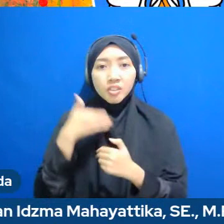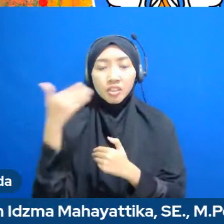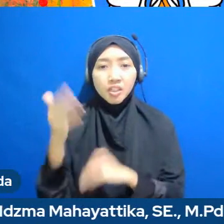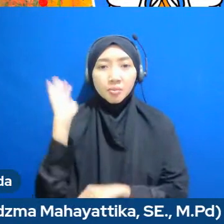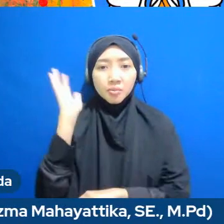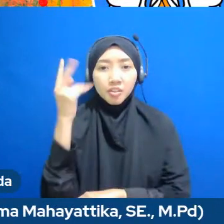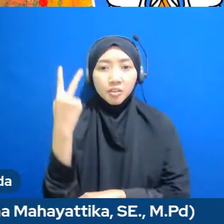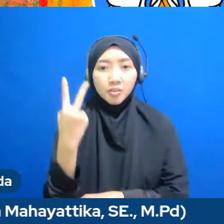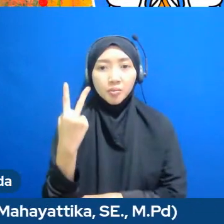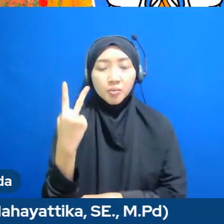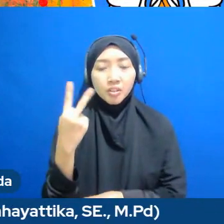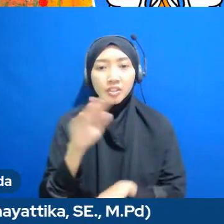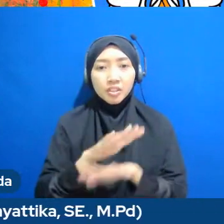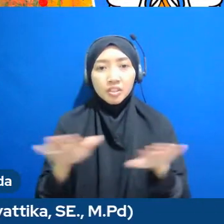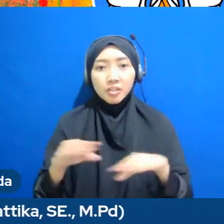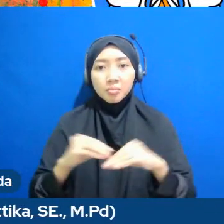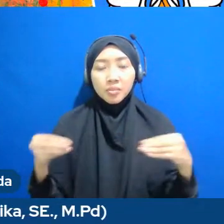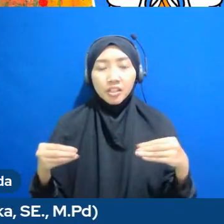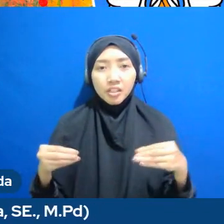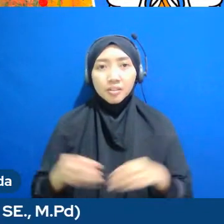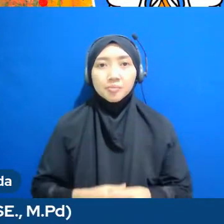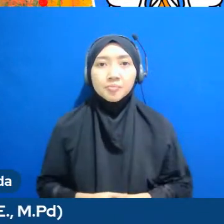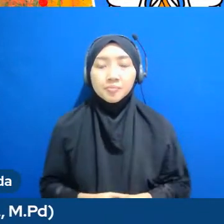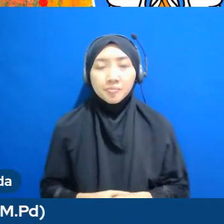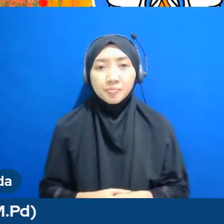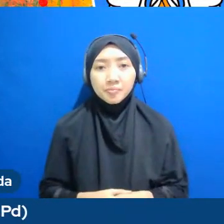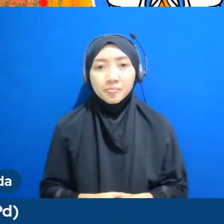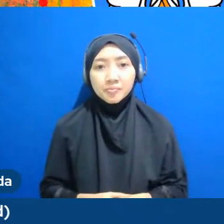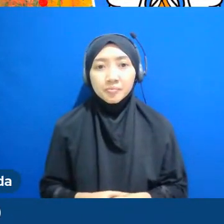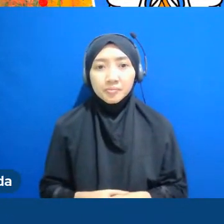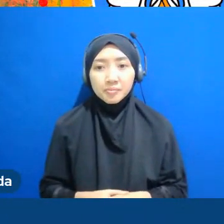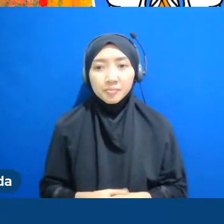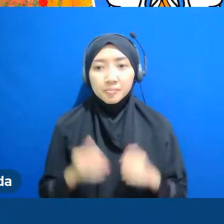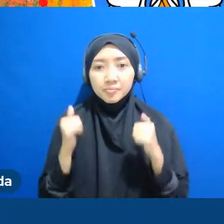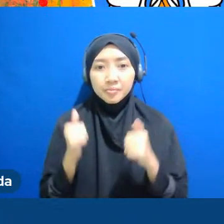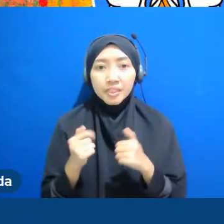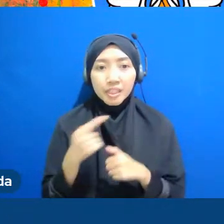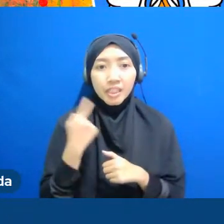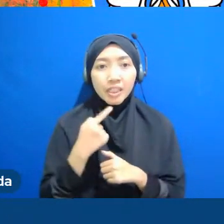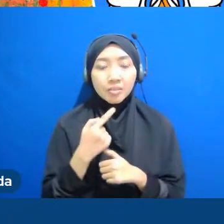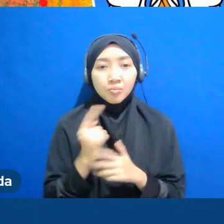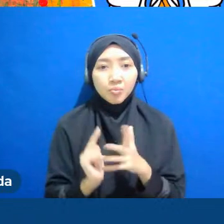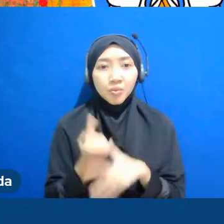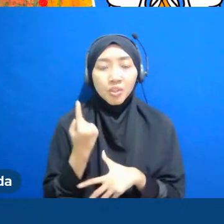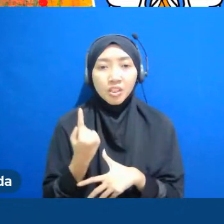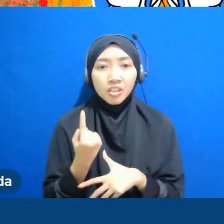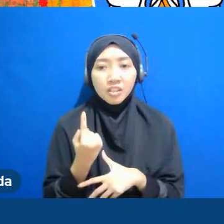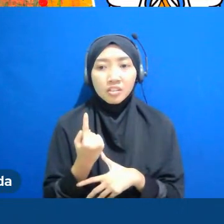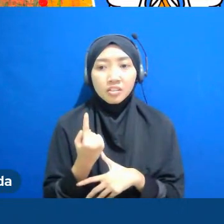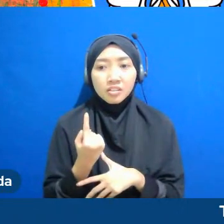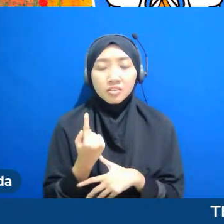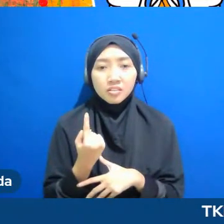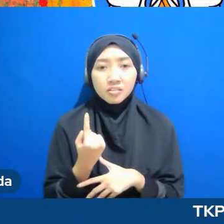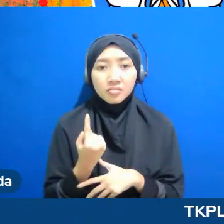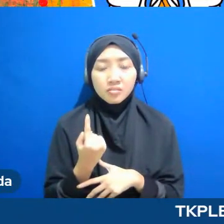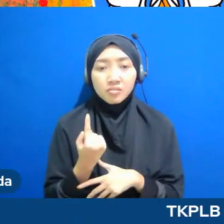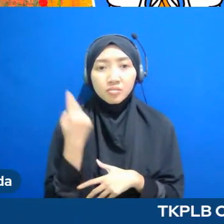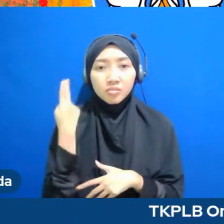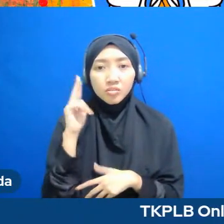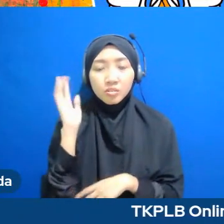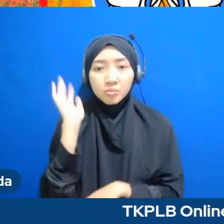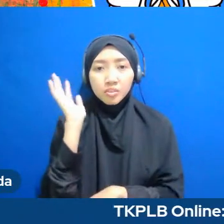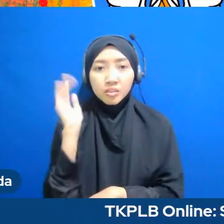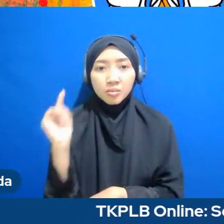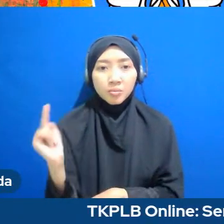presenter kedua menyelesaikan materinya. Nah, baik, kita akan segera mulai saja. Untuk presenter